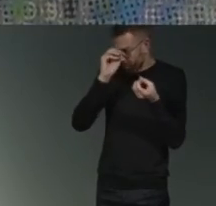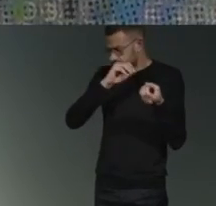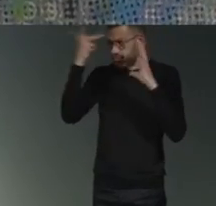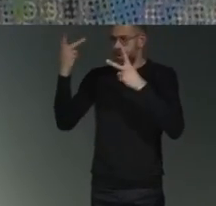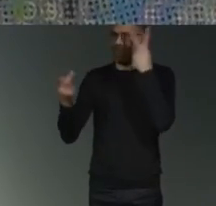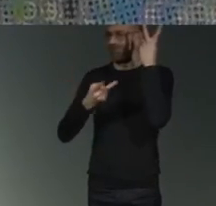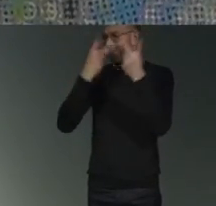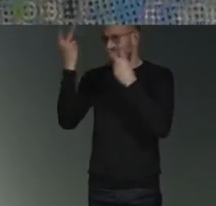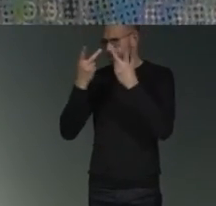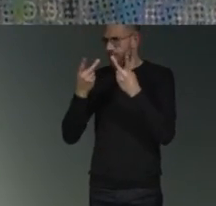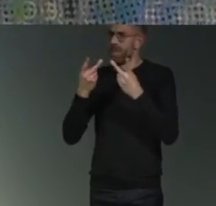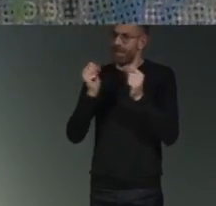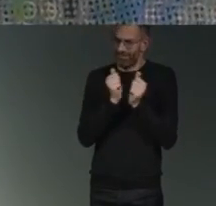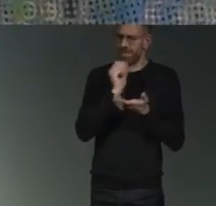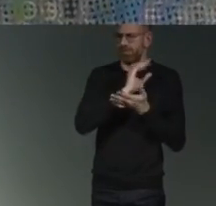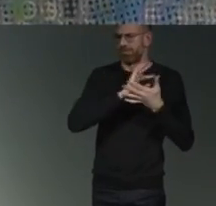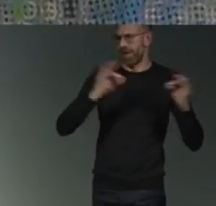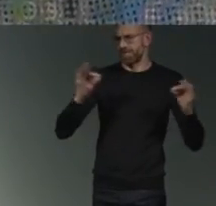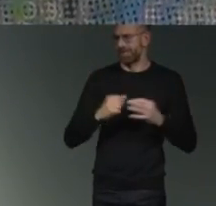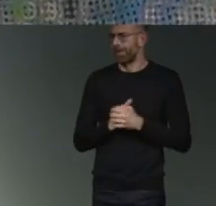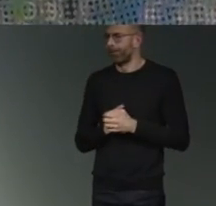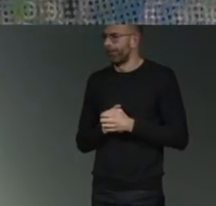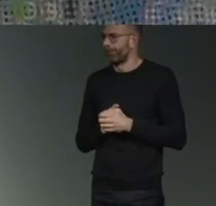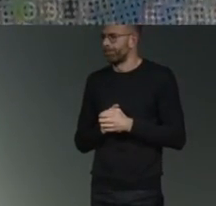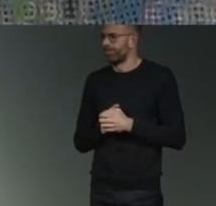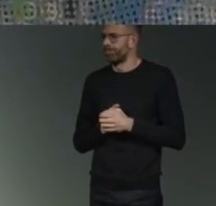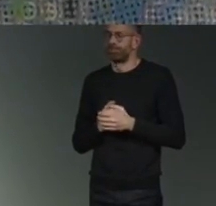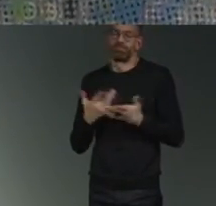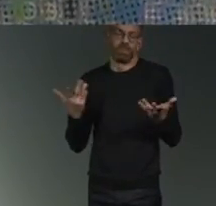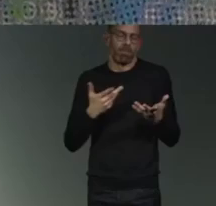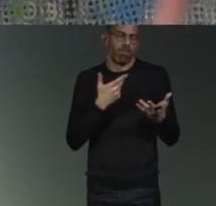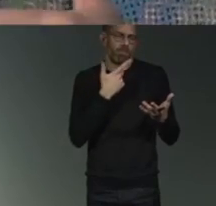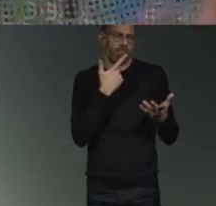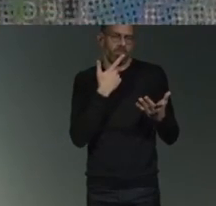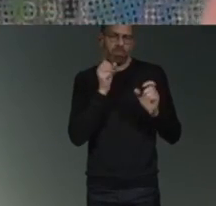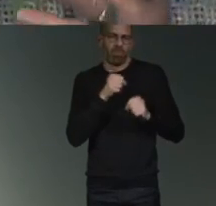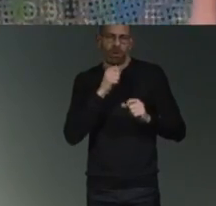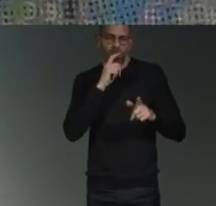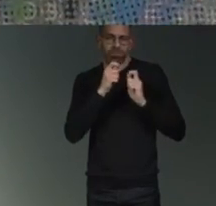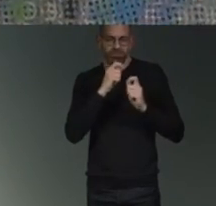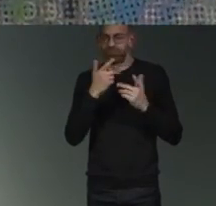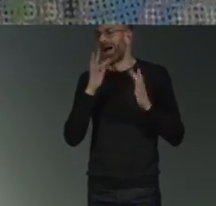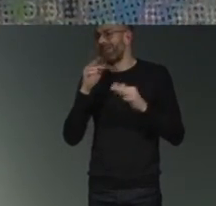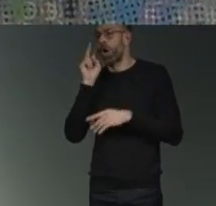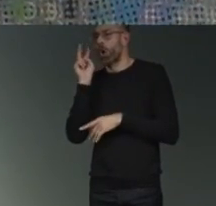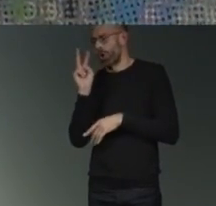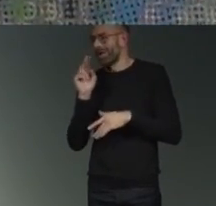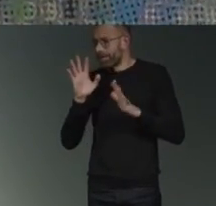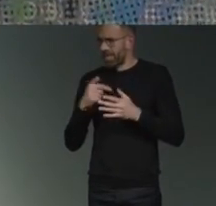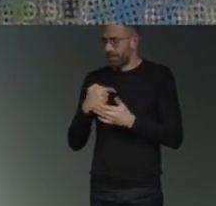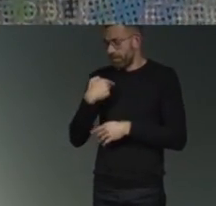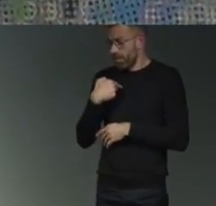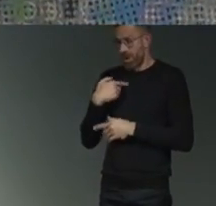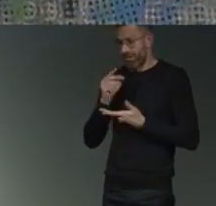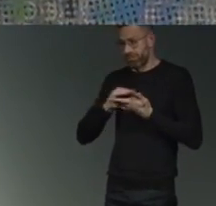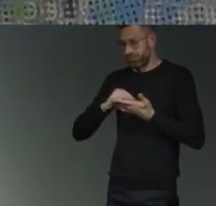les choses par la langue. Et c'est vrai que moi, on aurait pu en parler, puisqu'on a parlé de la puissance scopique et du regard, vraiment mon obsession